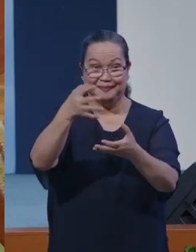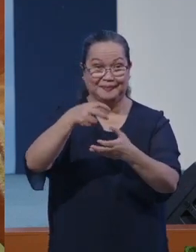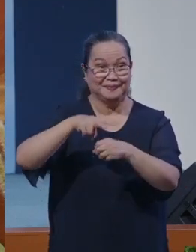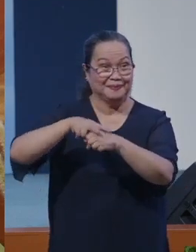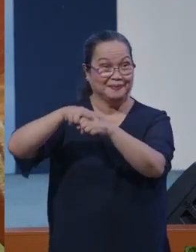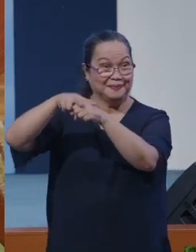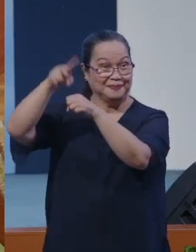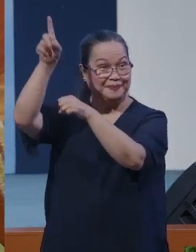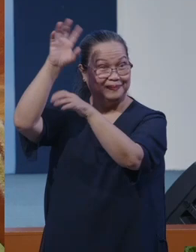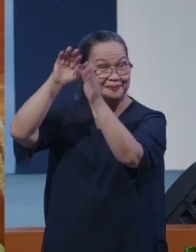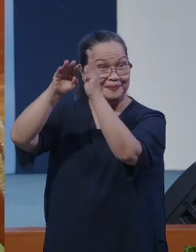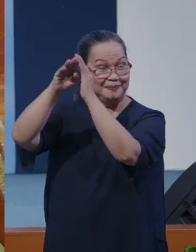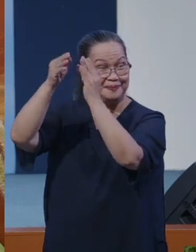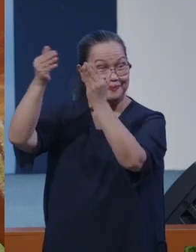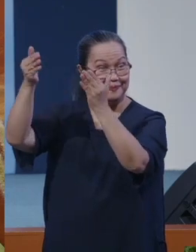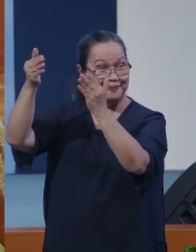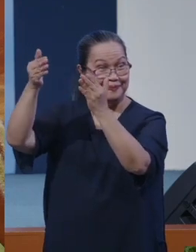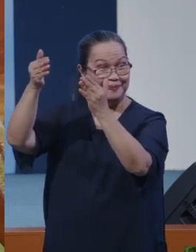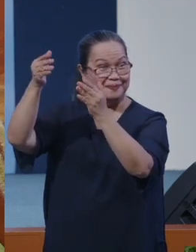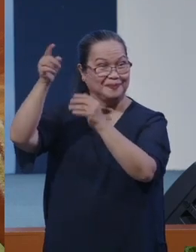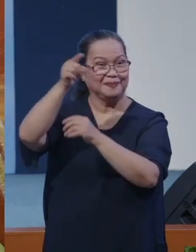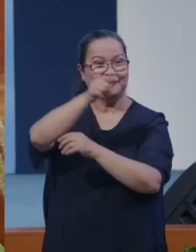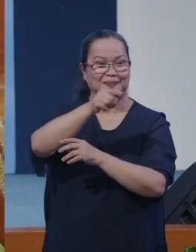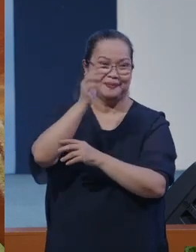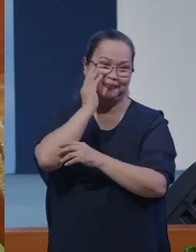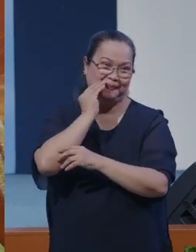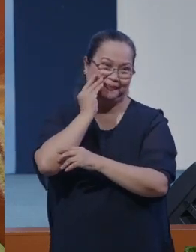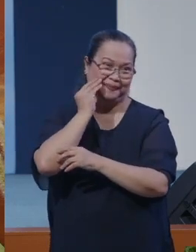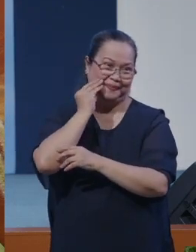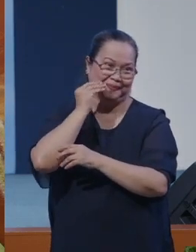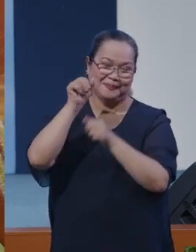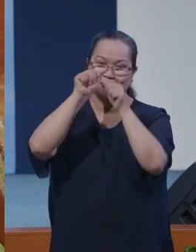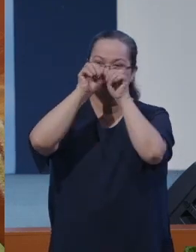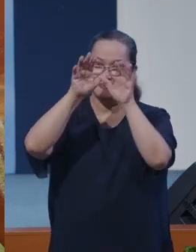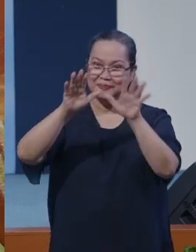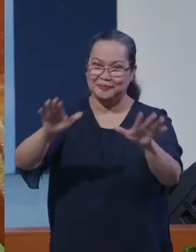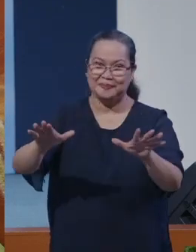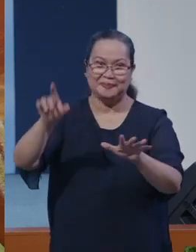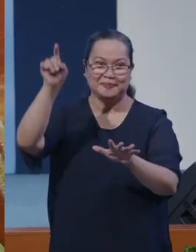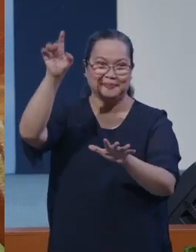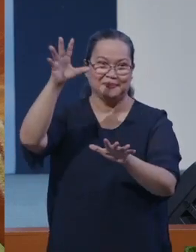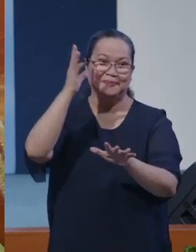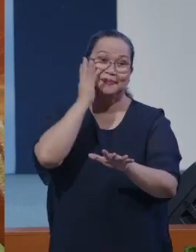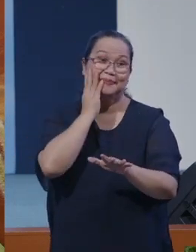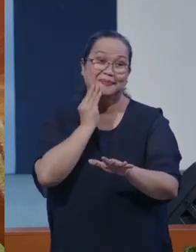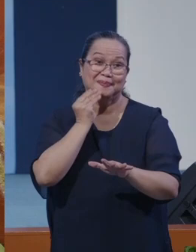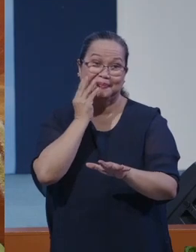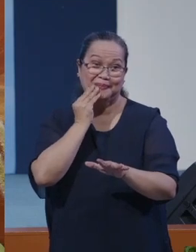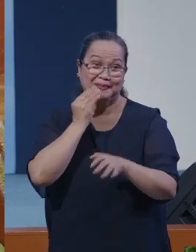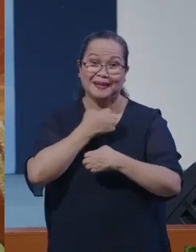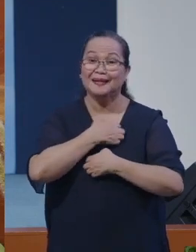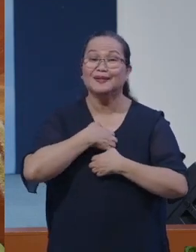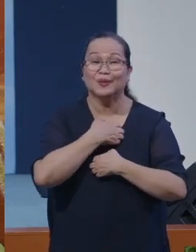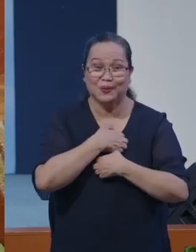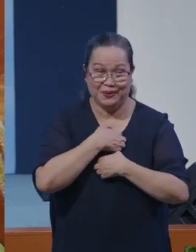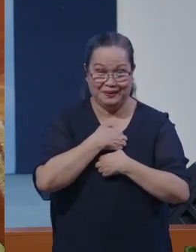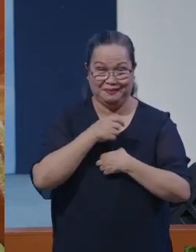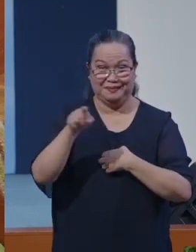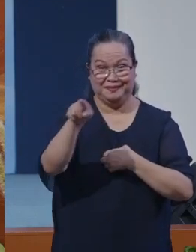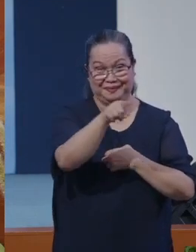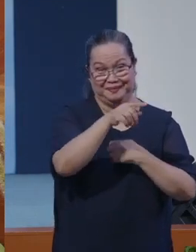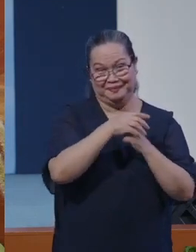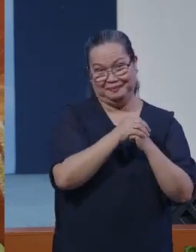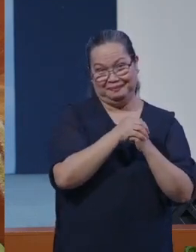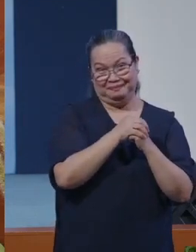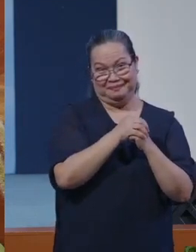langit, tamasahin ang biyaya na ibinigay ng ating Panginoon. Tamasahin. Ano yun? Enjoy. Sabi